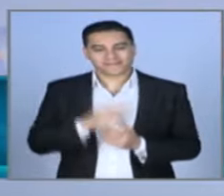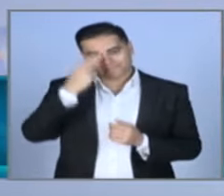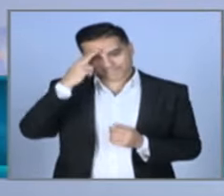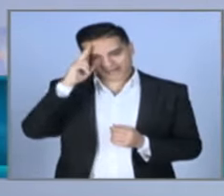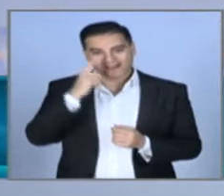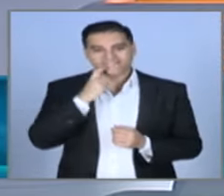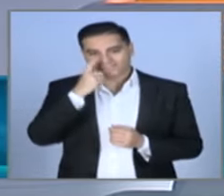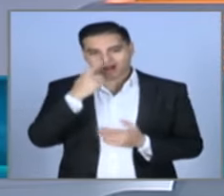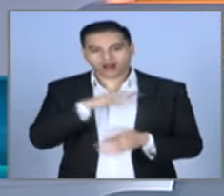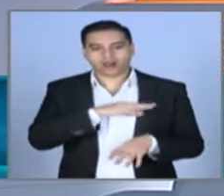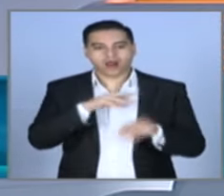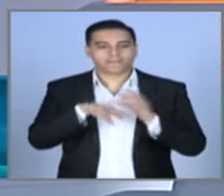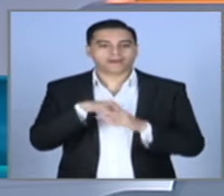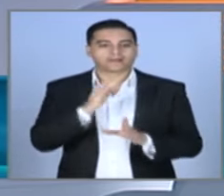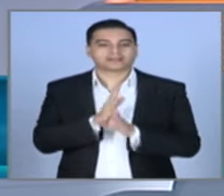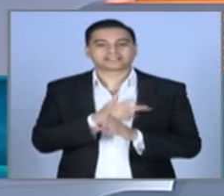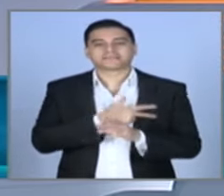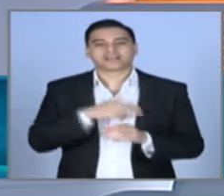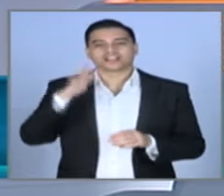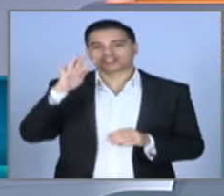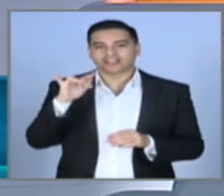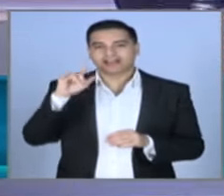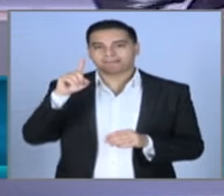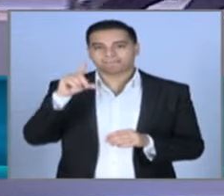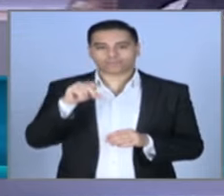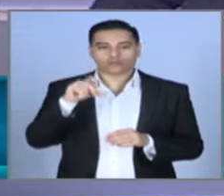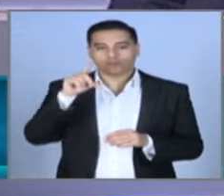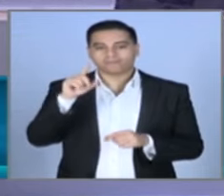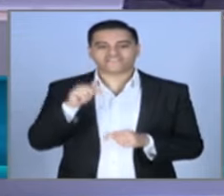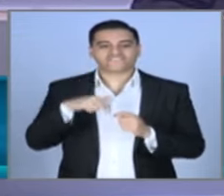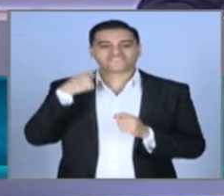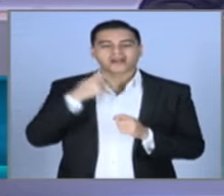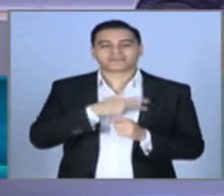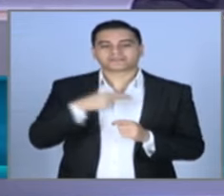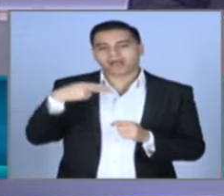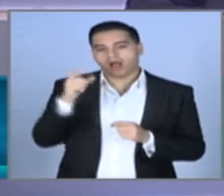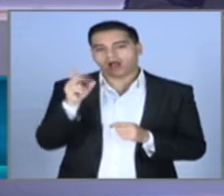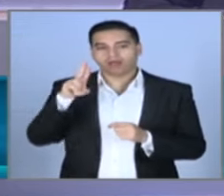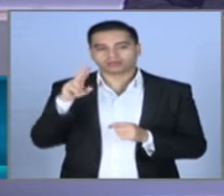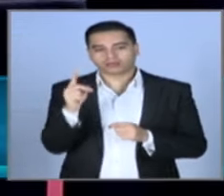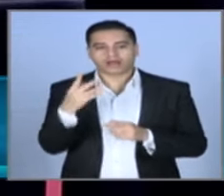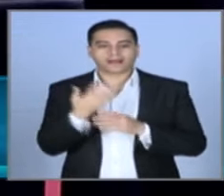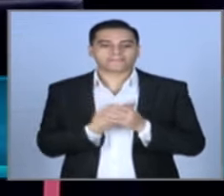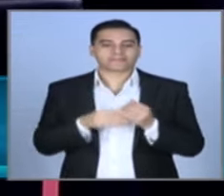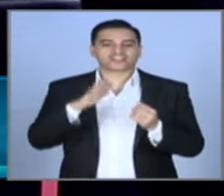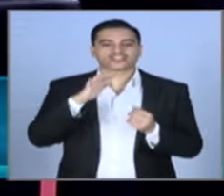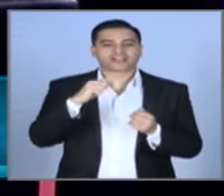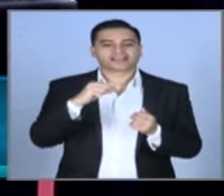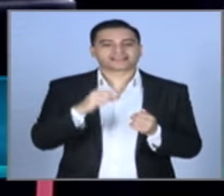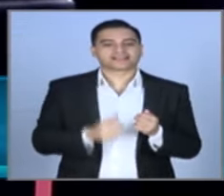من هو الفنان الراحل الذي قام بدور شيبوب في فيلم عنتر بن شداد